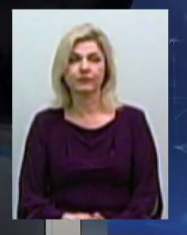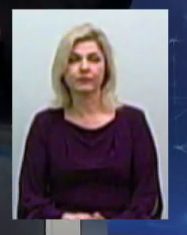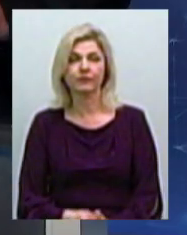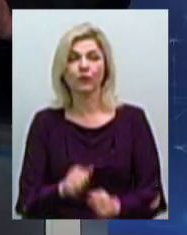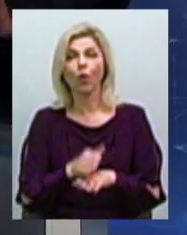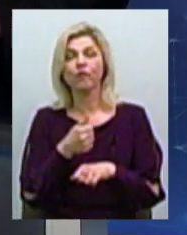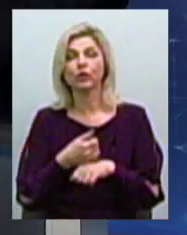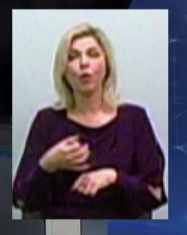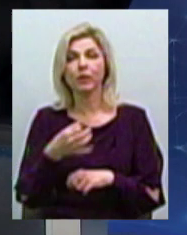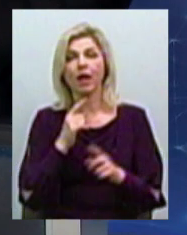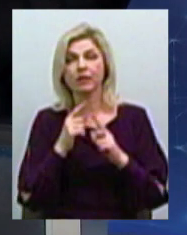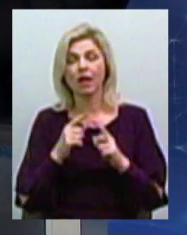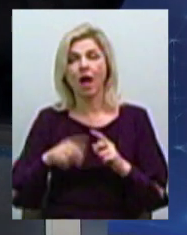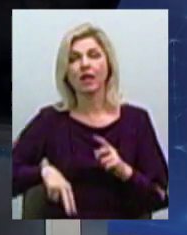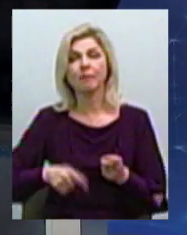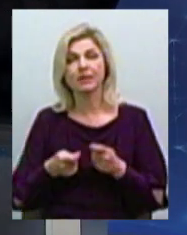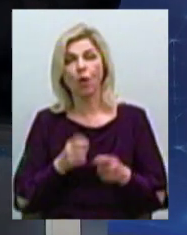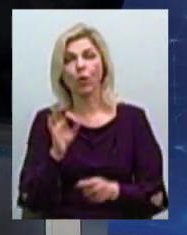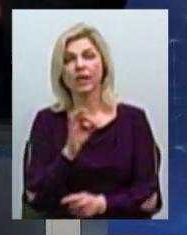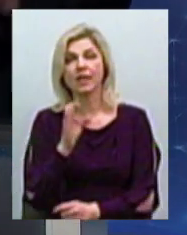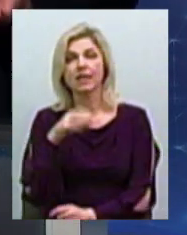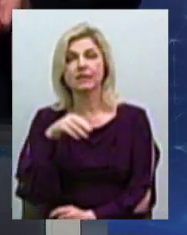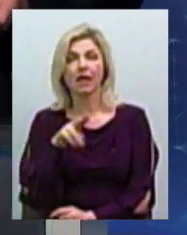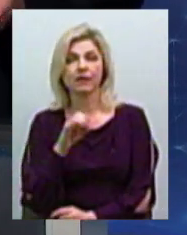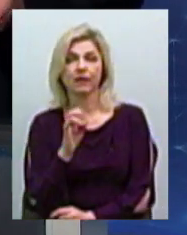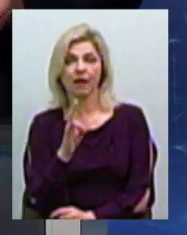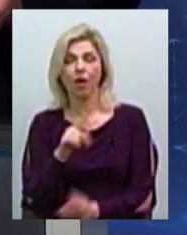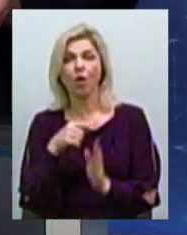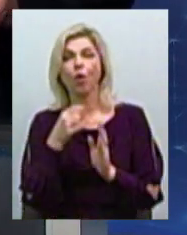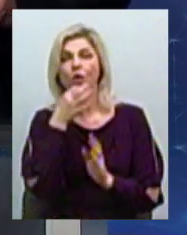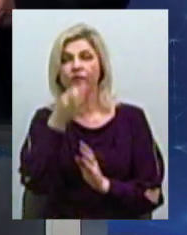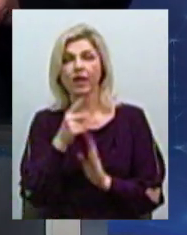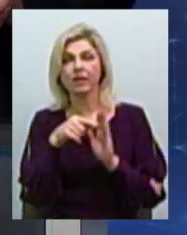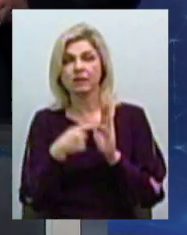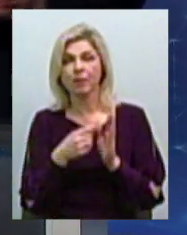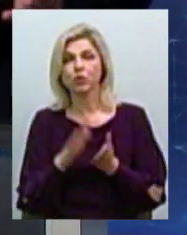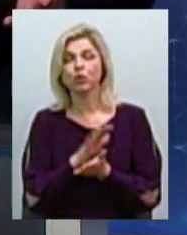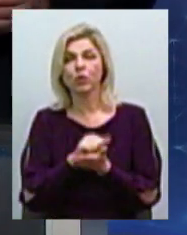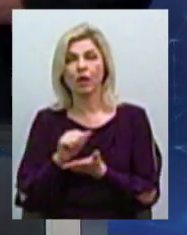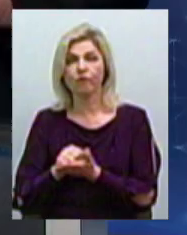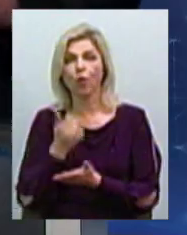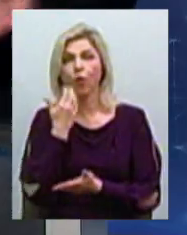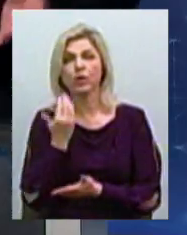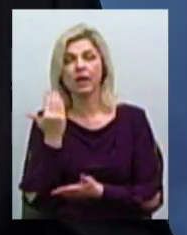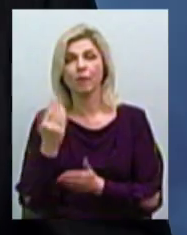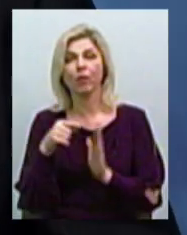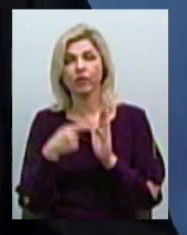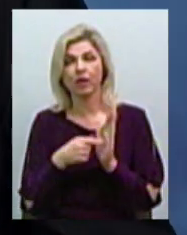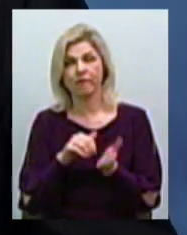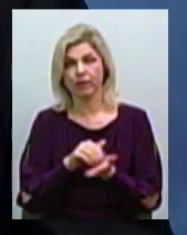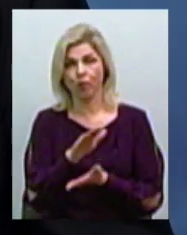Голова обласної державної адміністрації Олександр Стаднік відповідати на запитання журналістів, коли ті йому ставили,